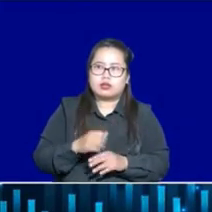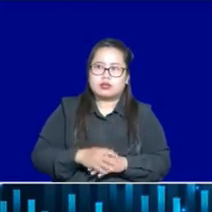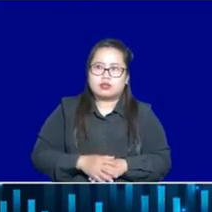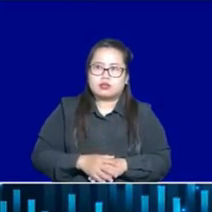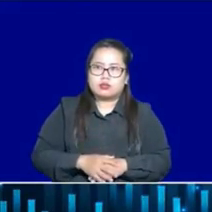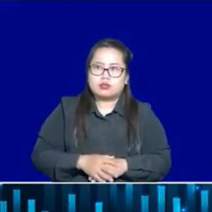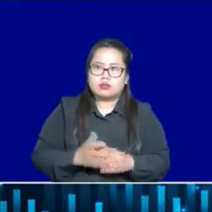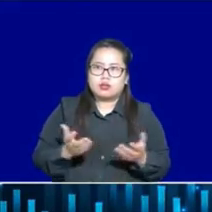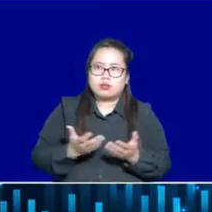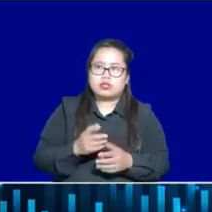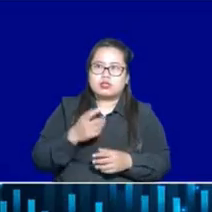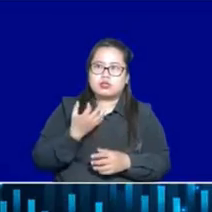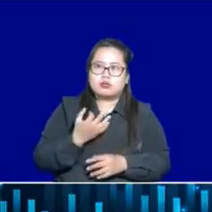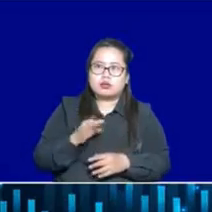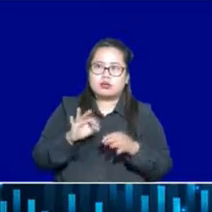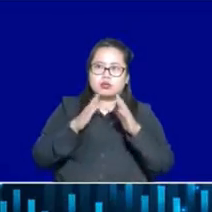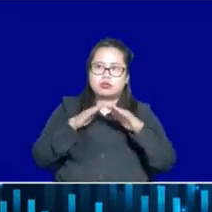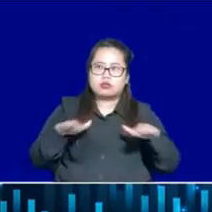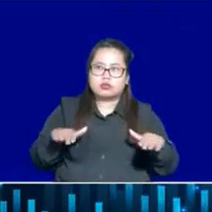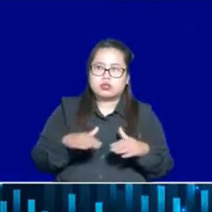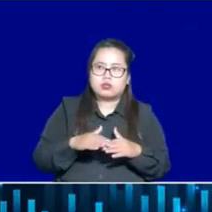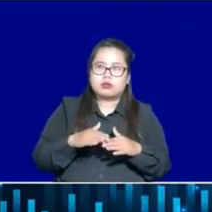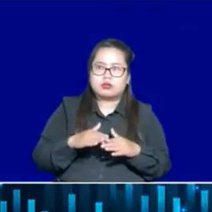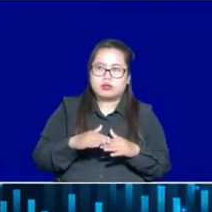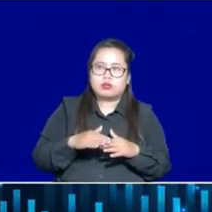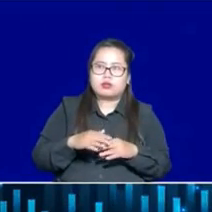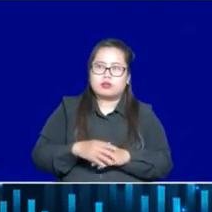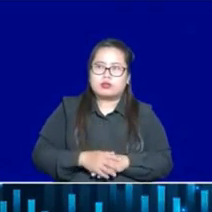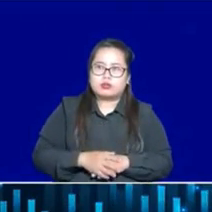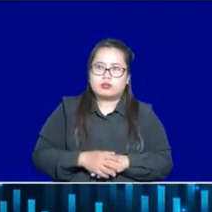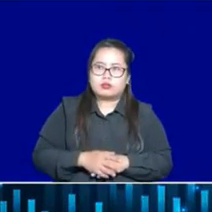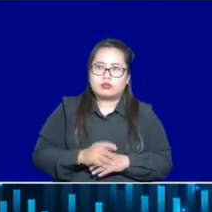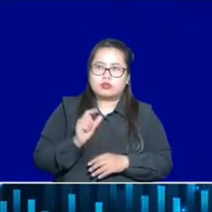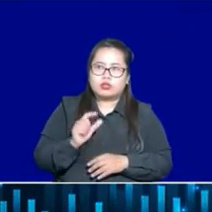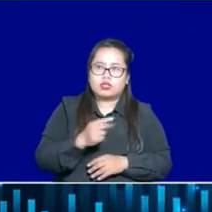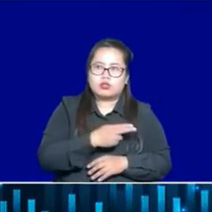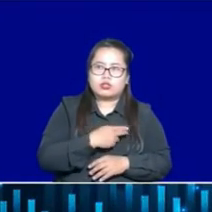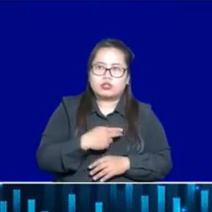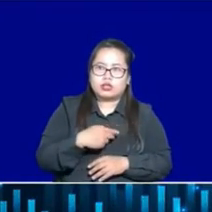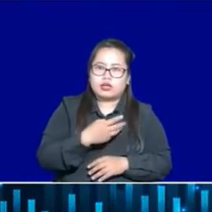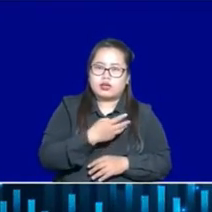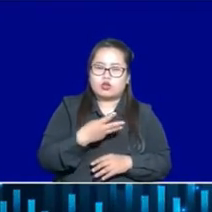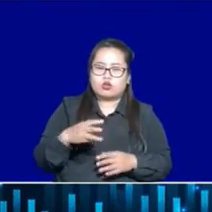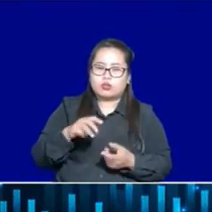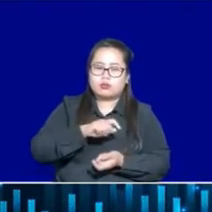Industrialization Paradigm for Indonesia's Economic Transformation.